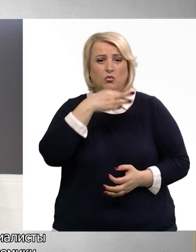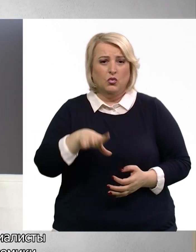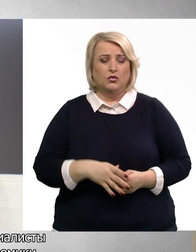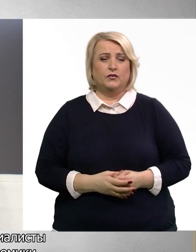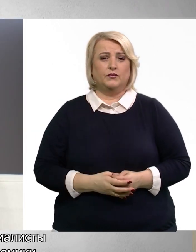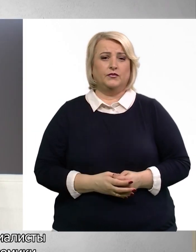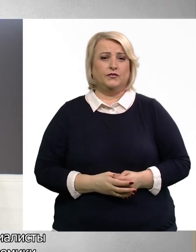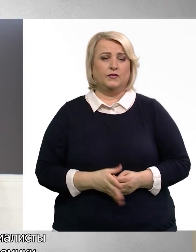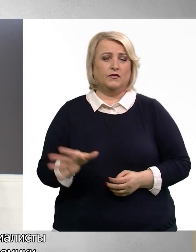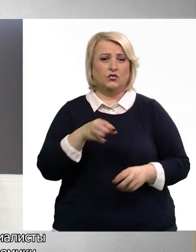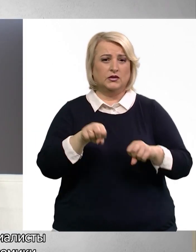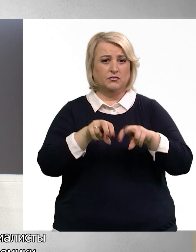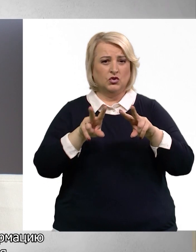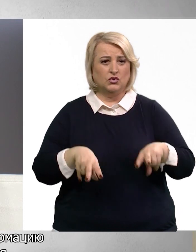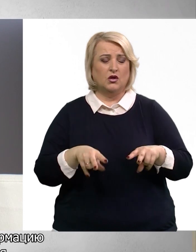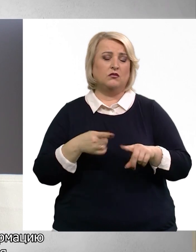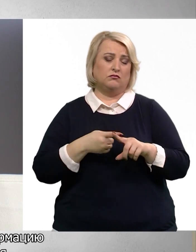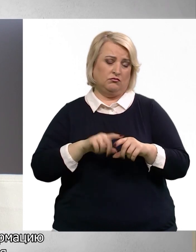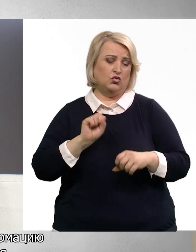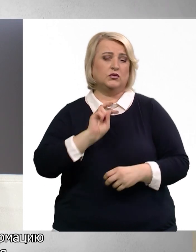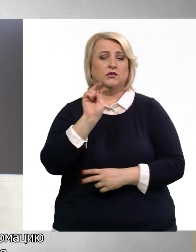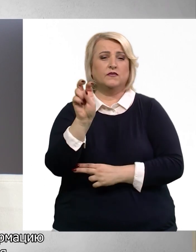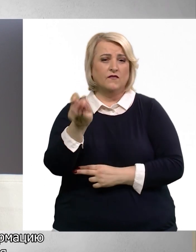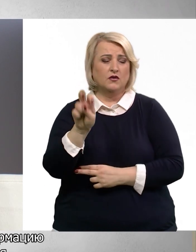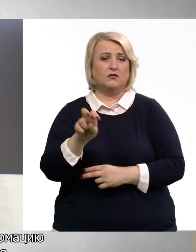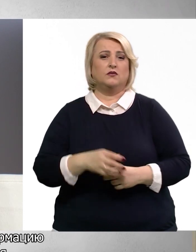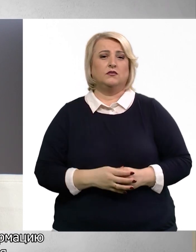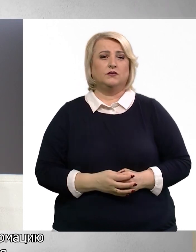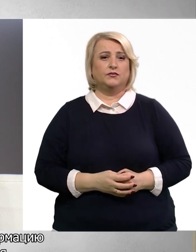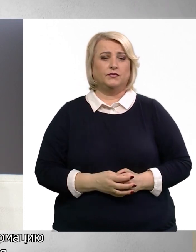toți specialiștii din domeniul economiei naționale pot să vină să